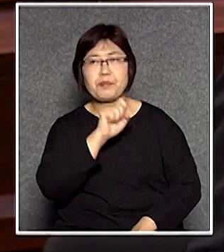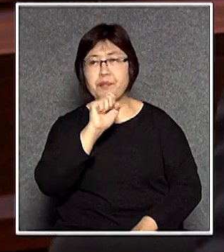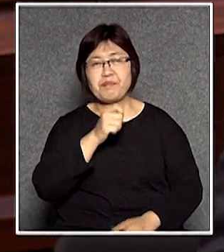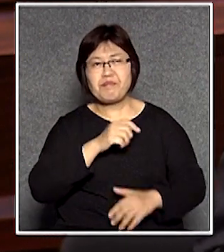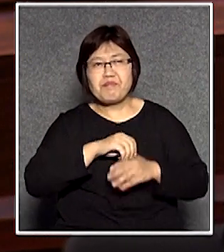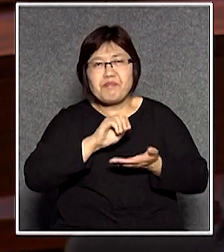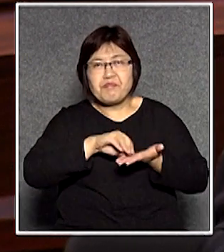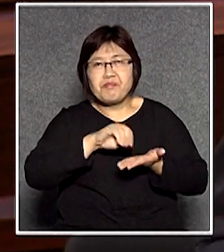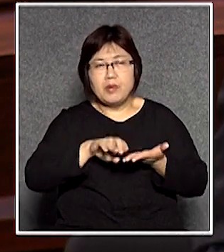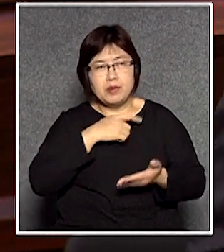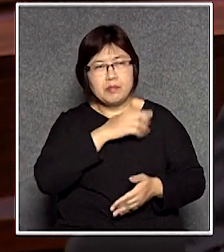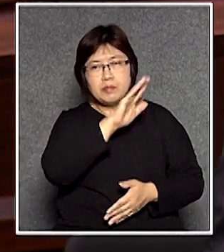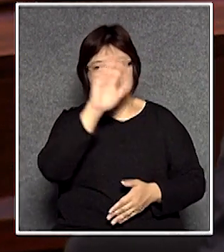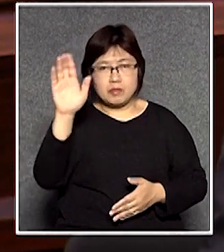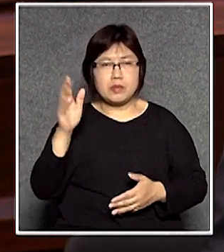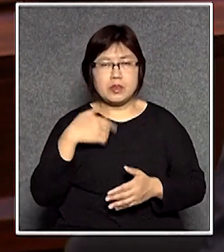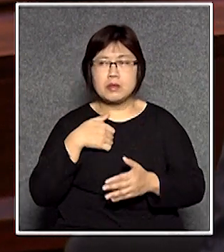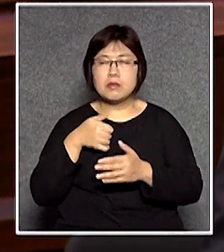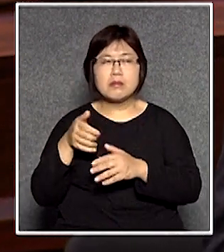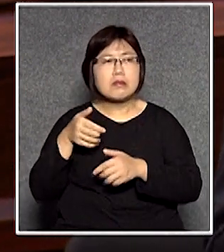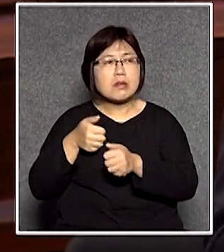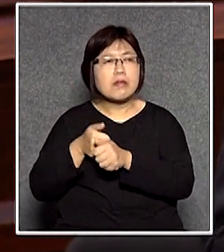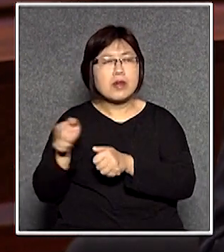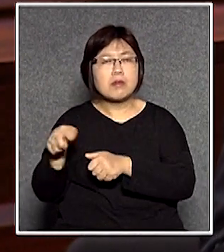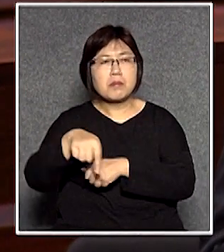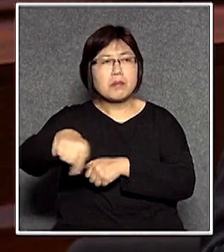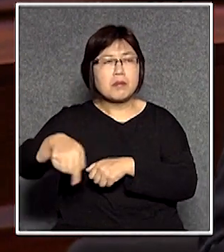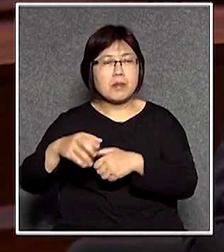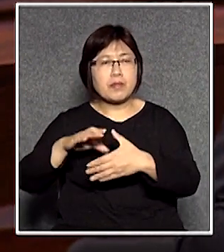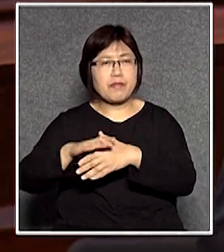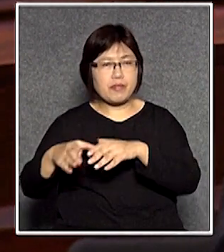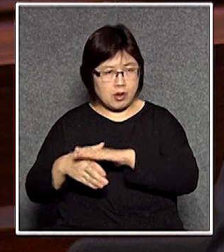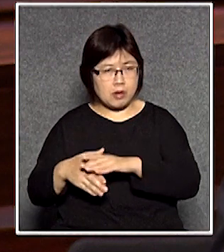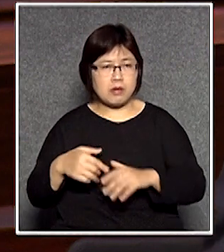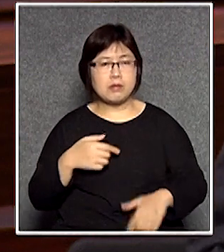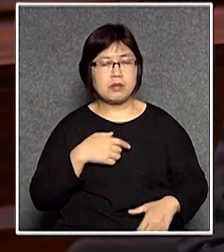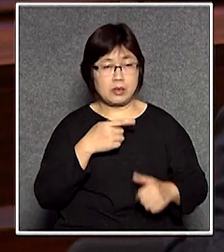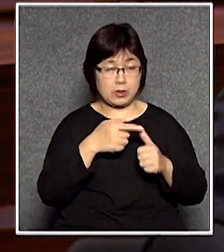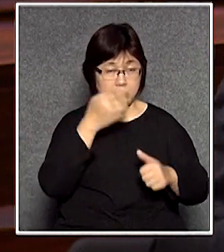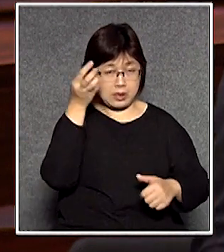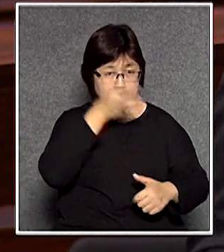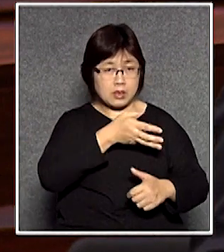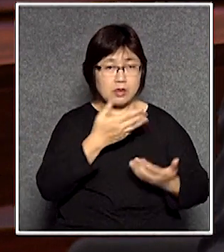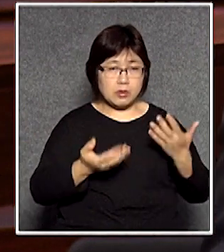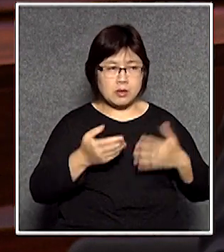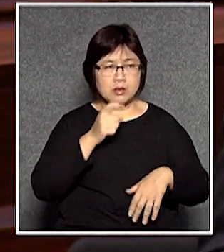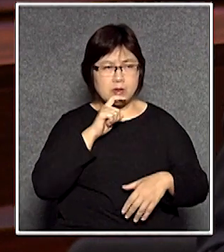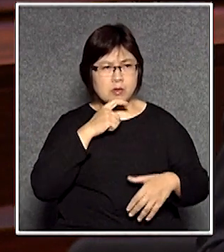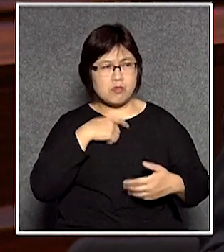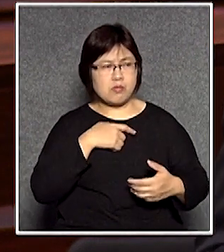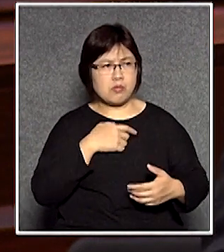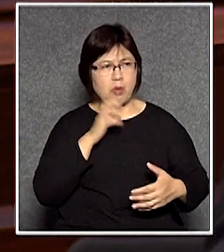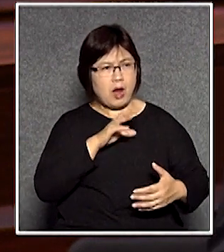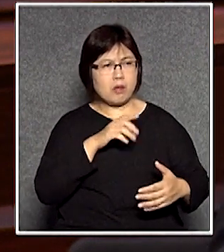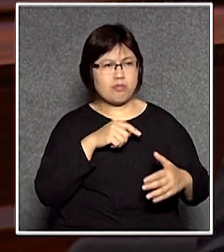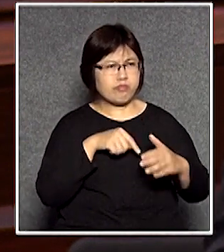鄉村各處例啦，咁啊跟翻當地嘅社會文化嚟到去做。但係總嘅原則咧，就係一啲歧視性嘅，甚至帶有侮辱性嘅行為咧，